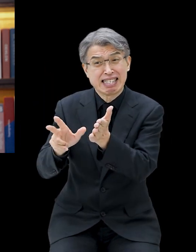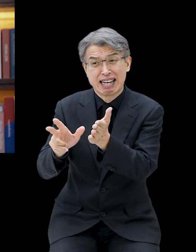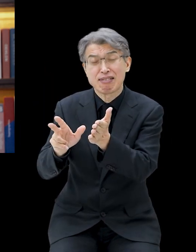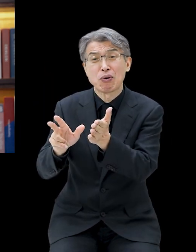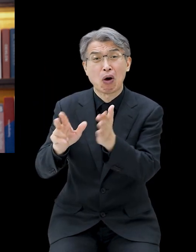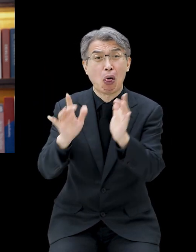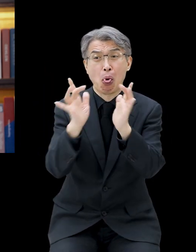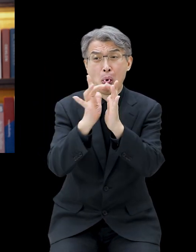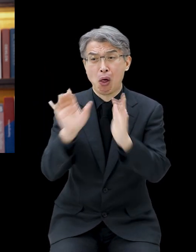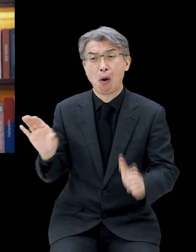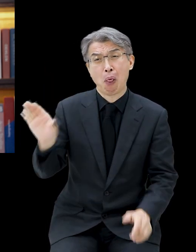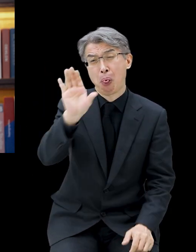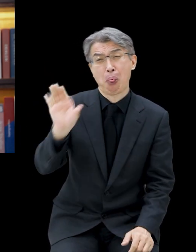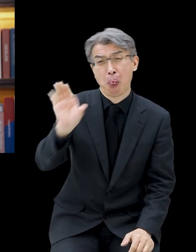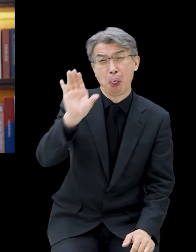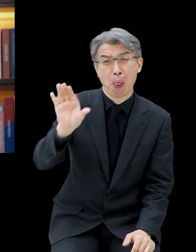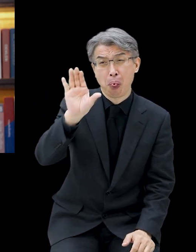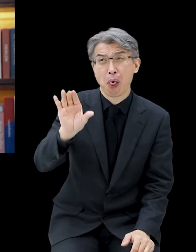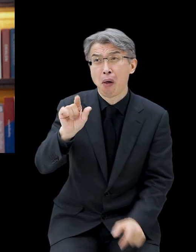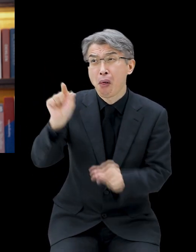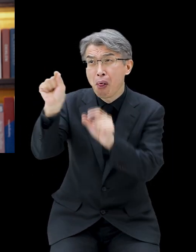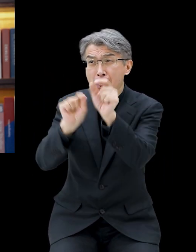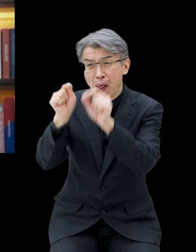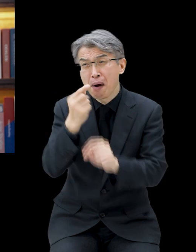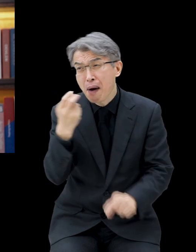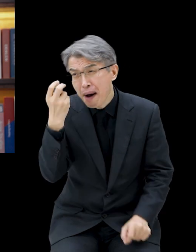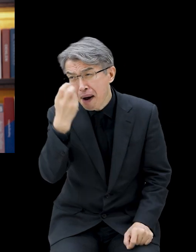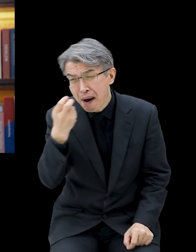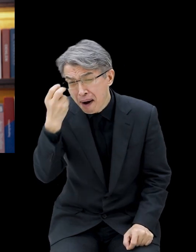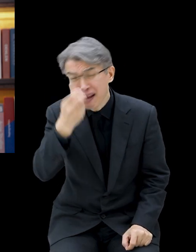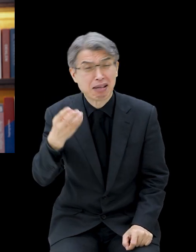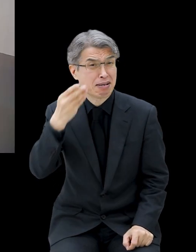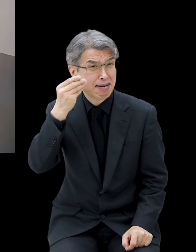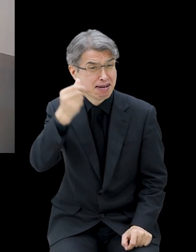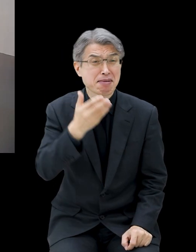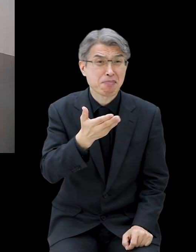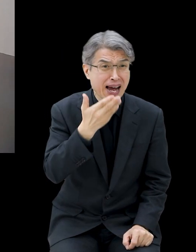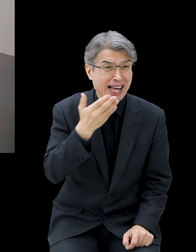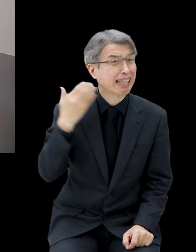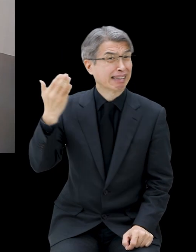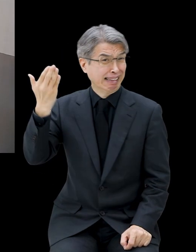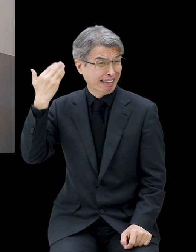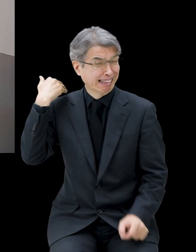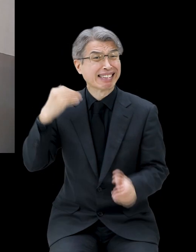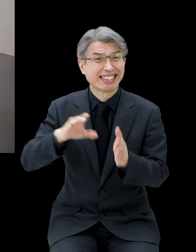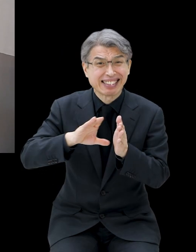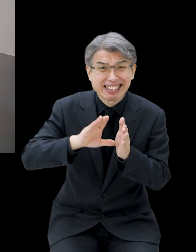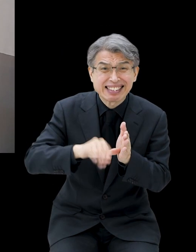공개가 되어 있기 때문에 자료 검색도 수월하고 그랬는데 그 당시만 해도